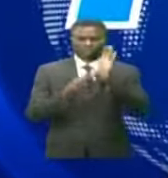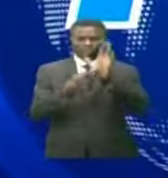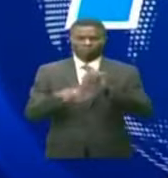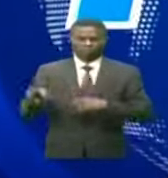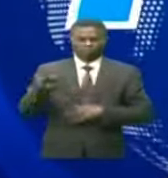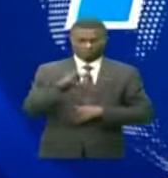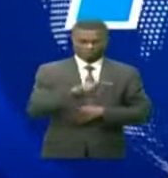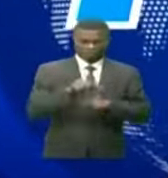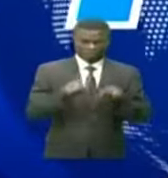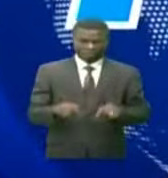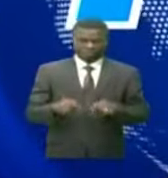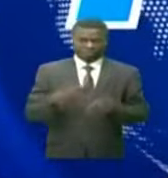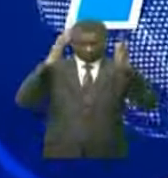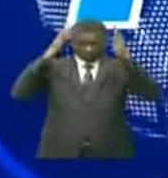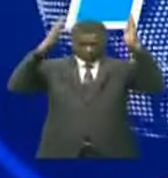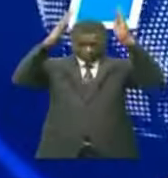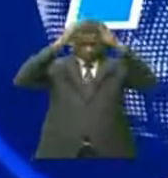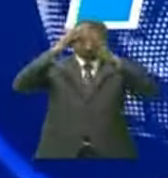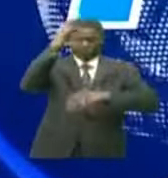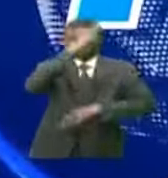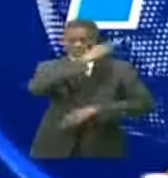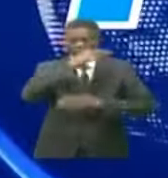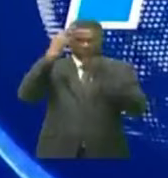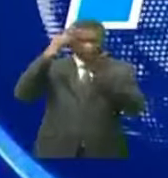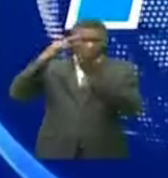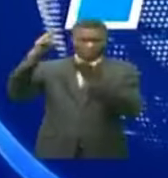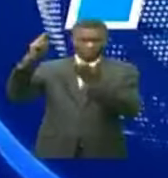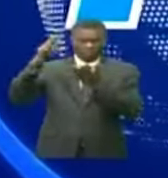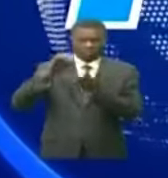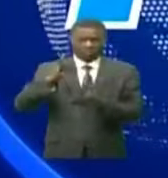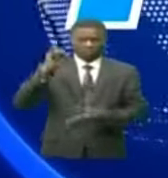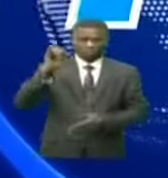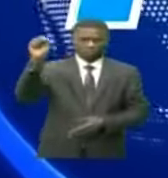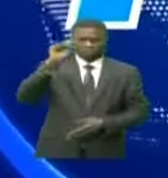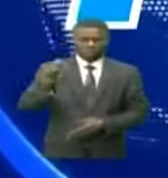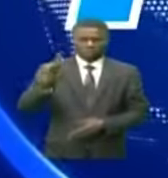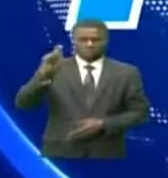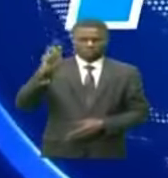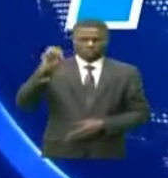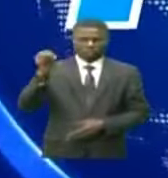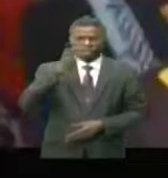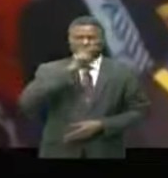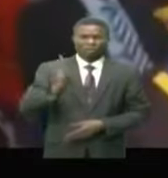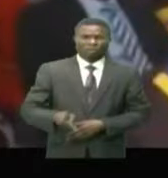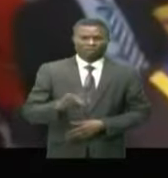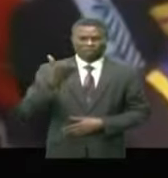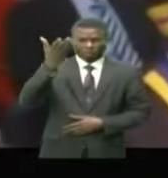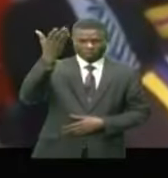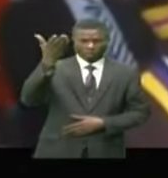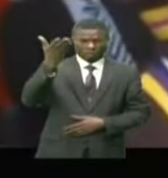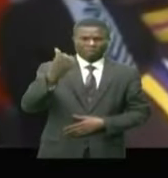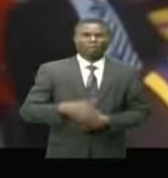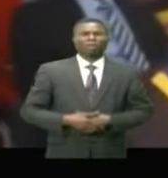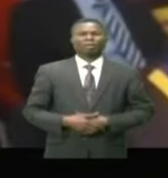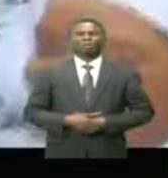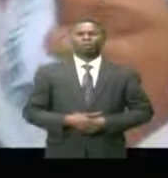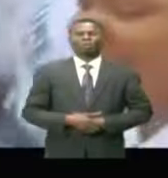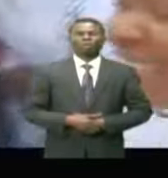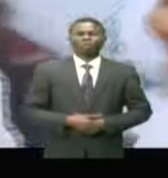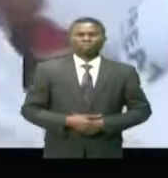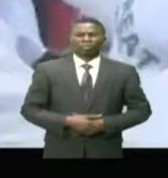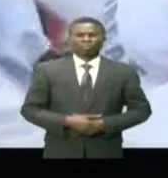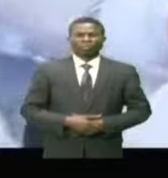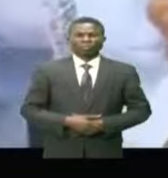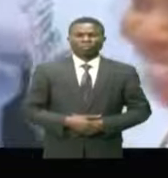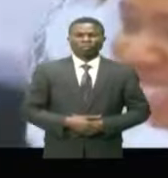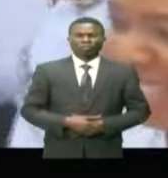la collation des grades académiques à l'ISTEM Kisangani. Double cérémonie à l'ISTEM Kisangani.